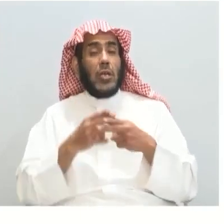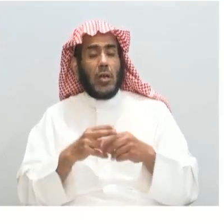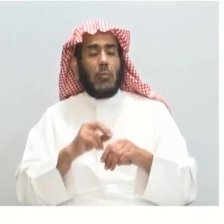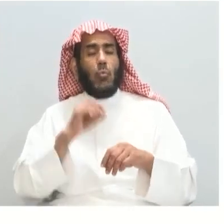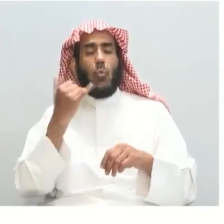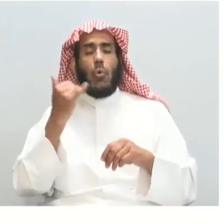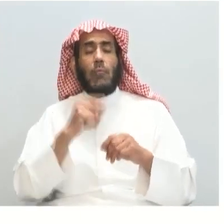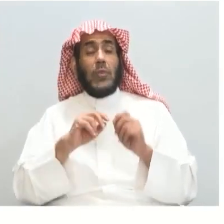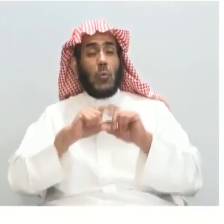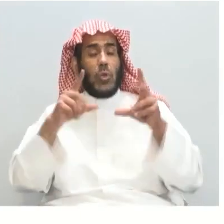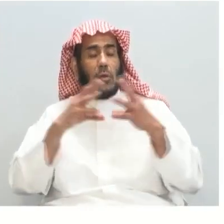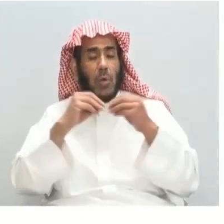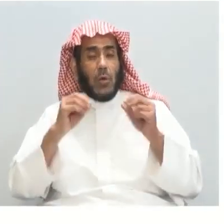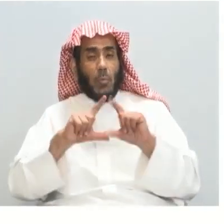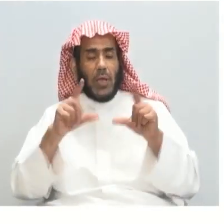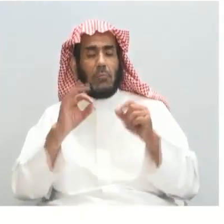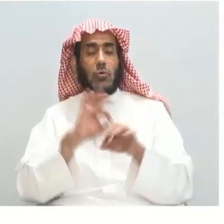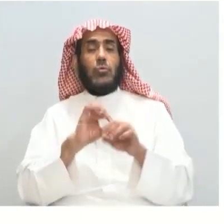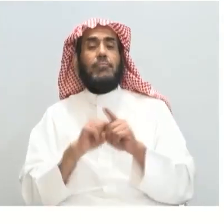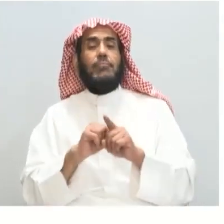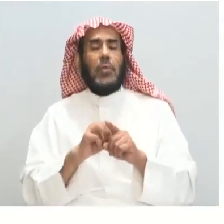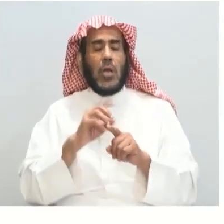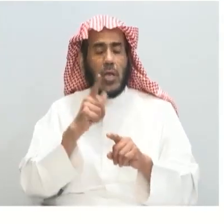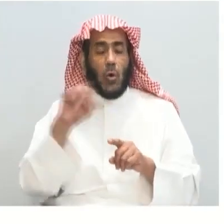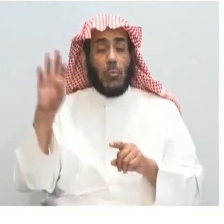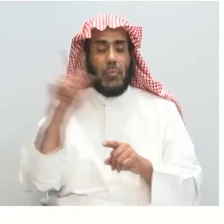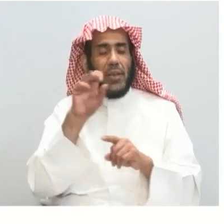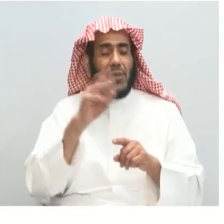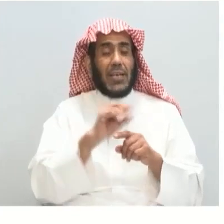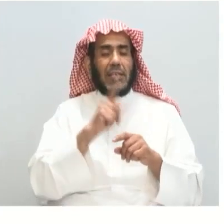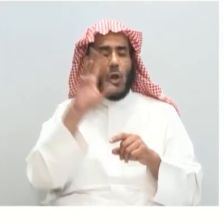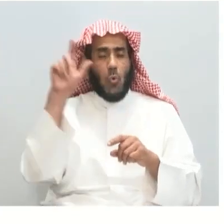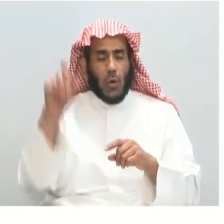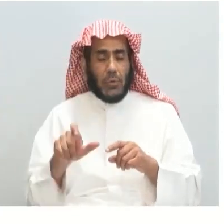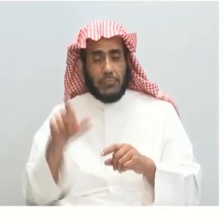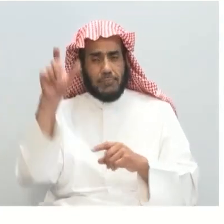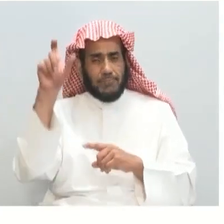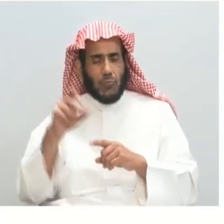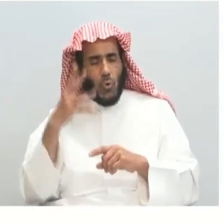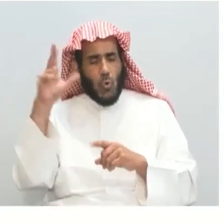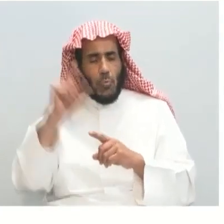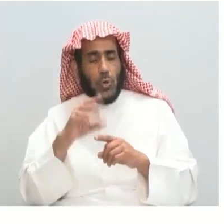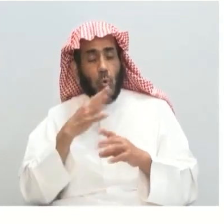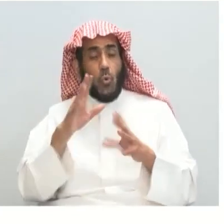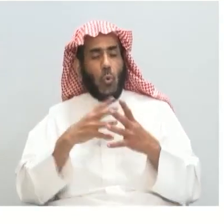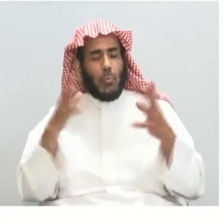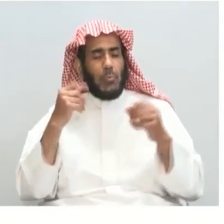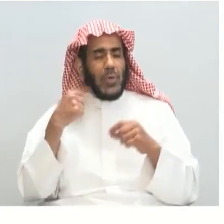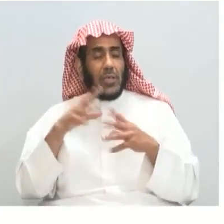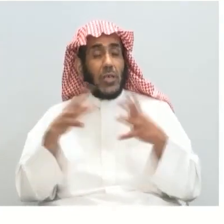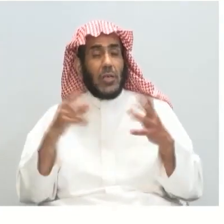دور مهم في توضيح المعاني وبيان المقصود يقول بن فارس اللغوي من العلوم الجليله